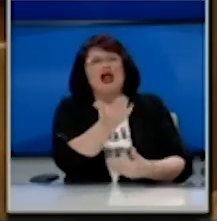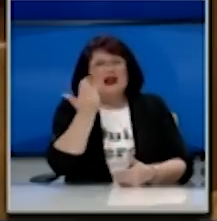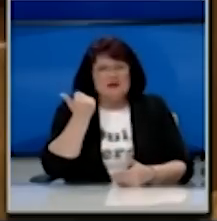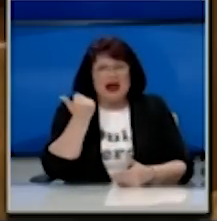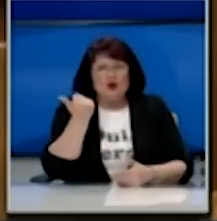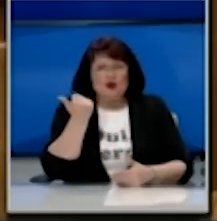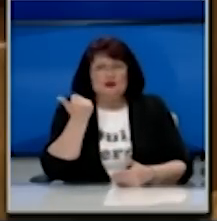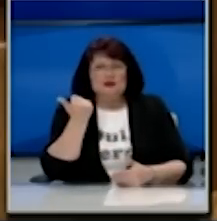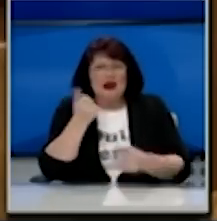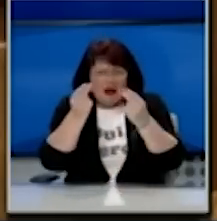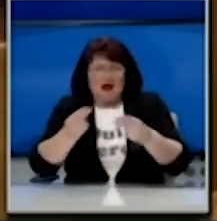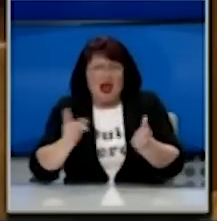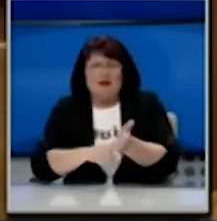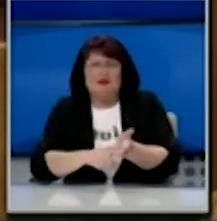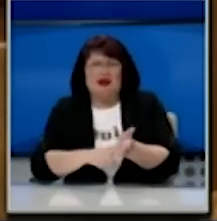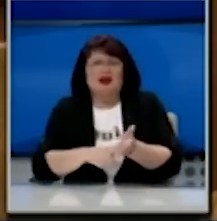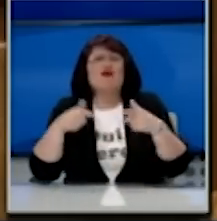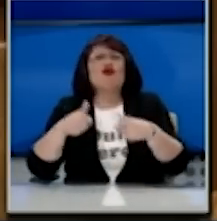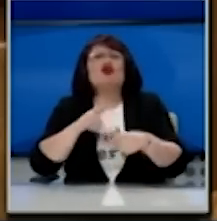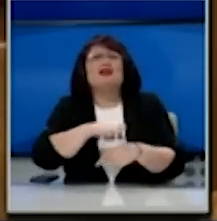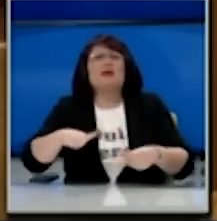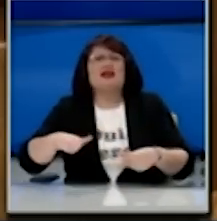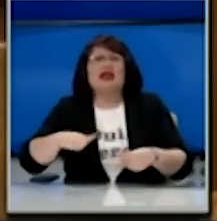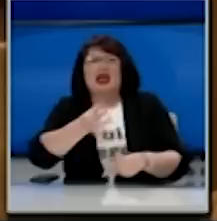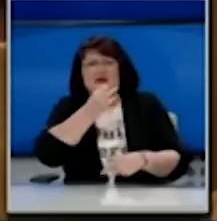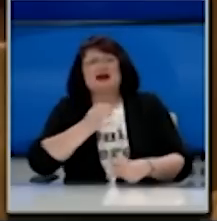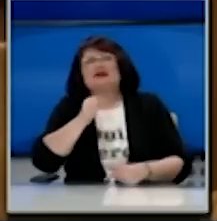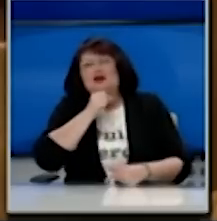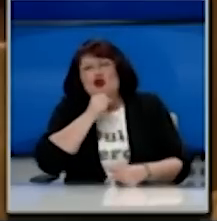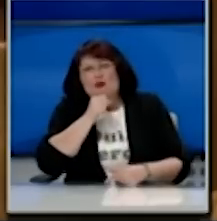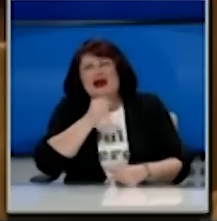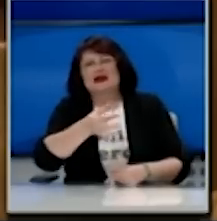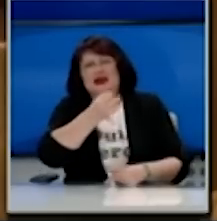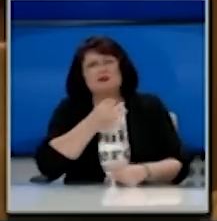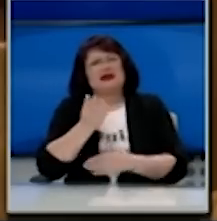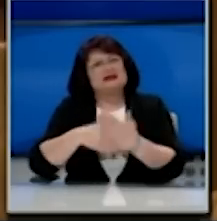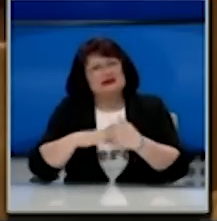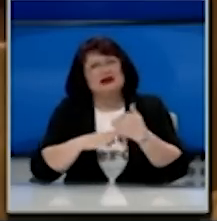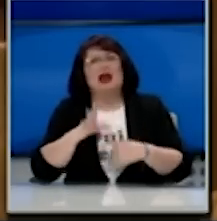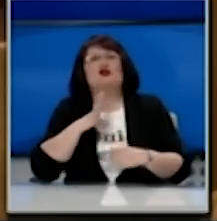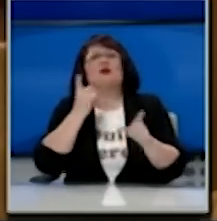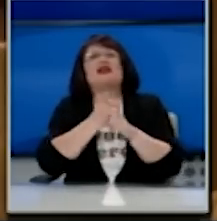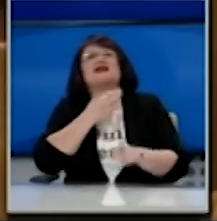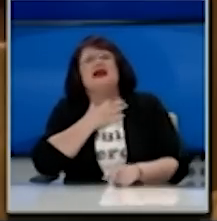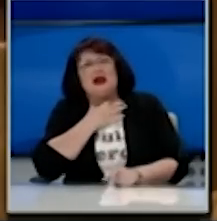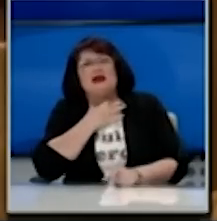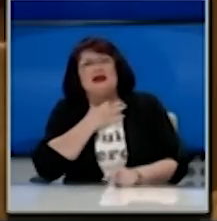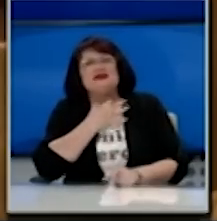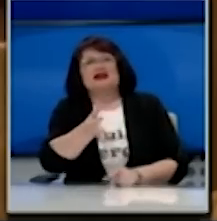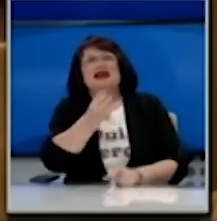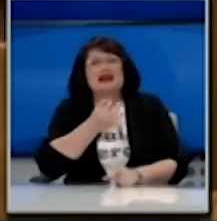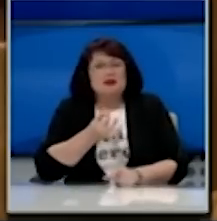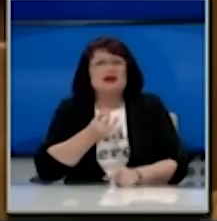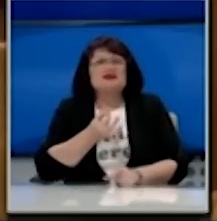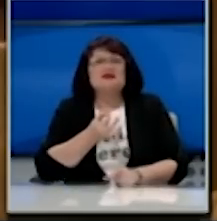προγραμματικές σας δηλώσεις η φροντίδα των παιδιών, των ηλικιωμένων, των ΑΜΕΑ, των ατόμων με ειδικές ανάγκες, συνεχίζουν να